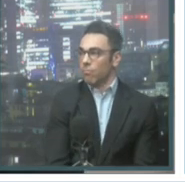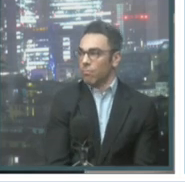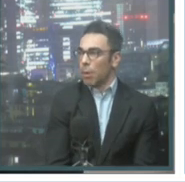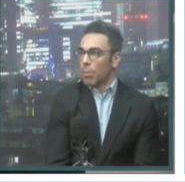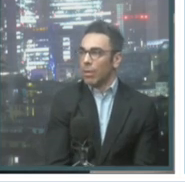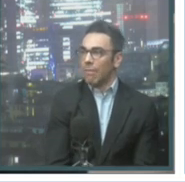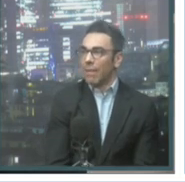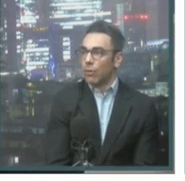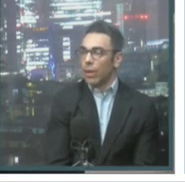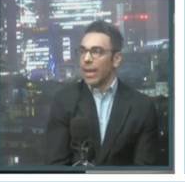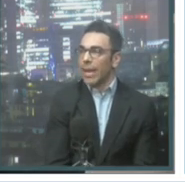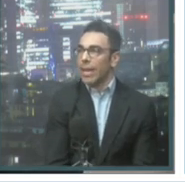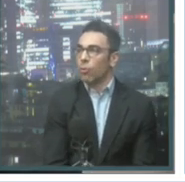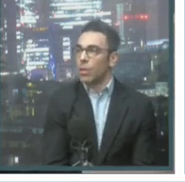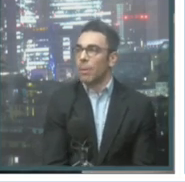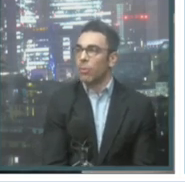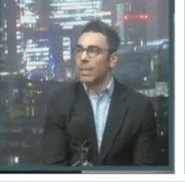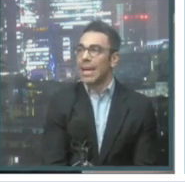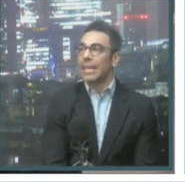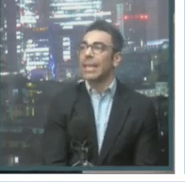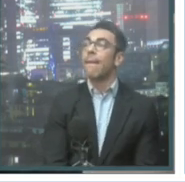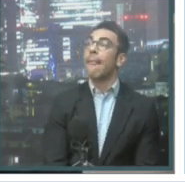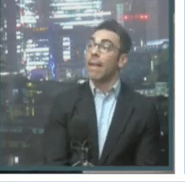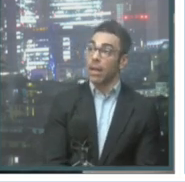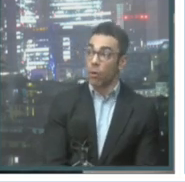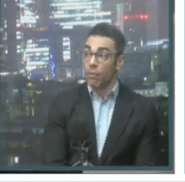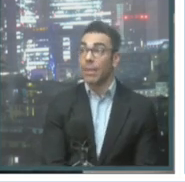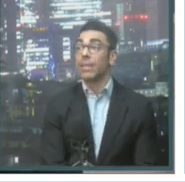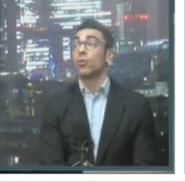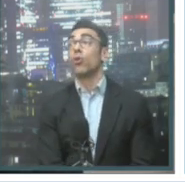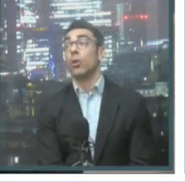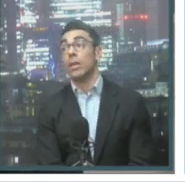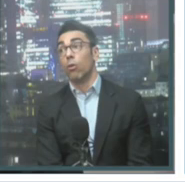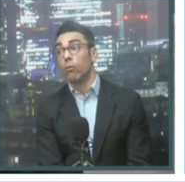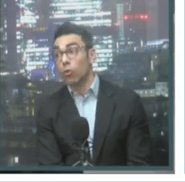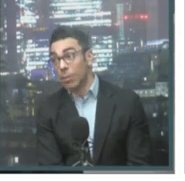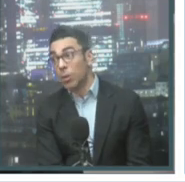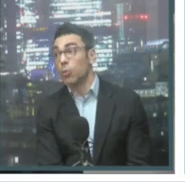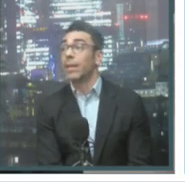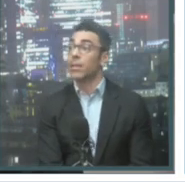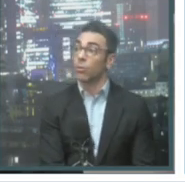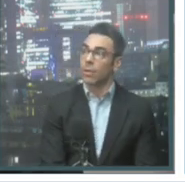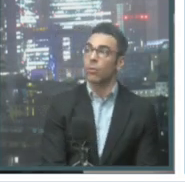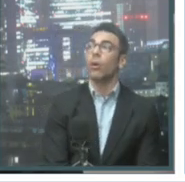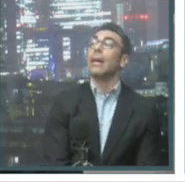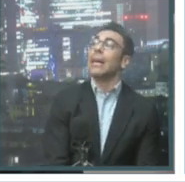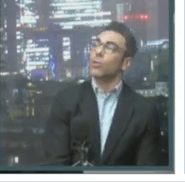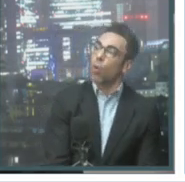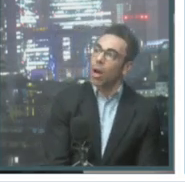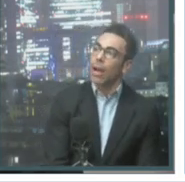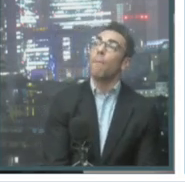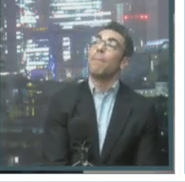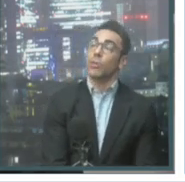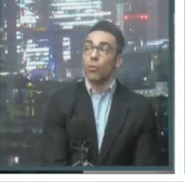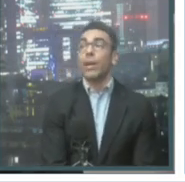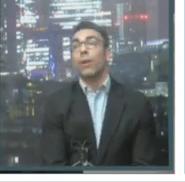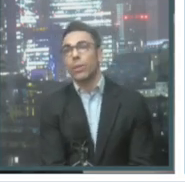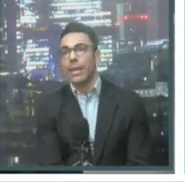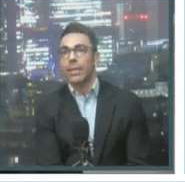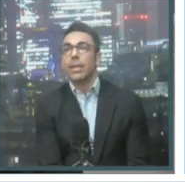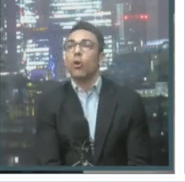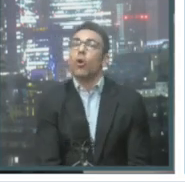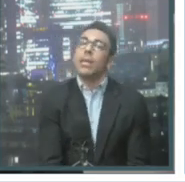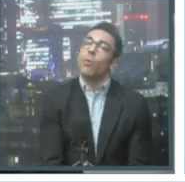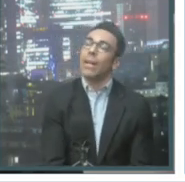proprio del fatto che l'ho sempre utilizzata ovviamente sono dovuto amici udenti sono stato a scuola con persone